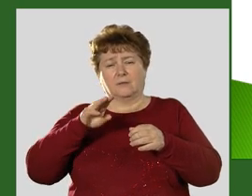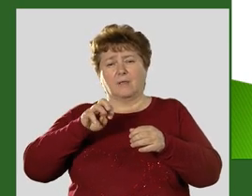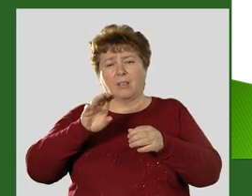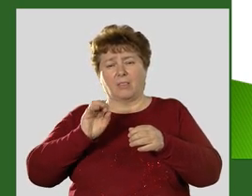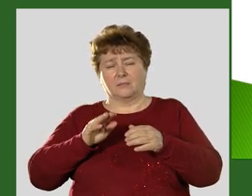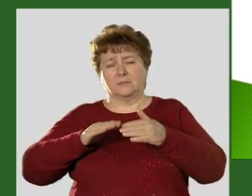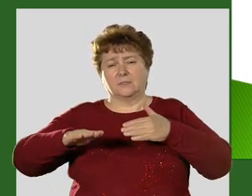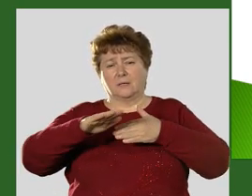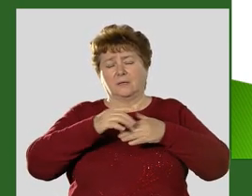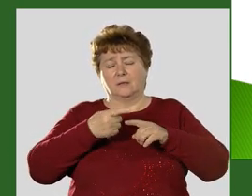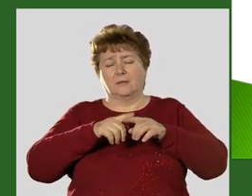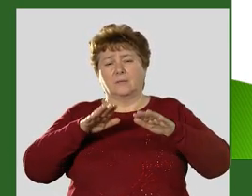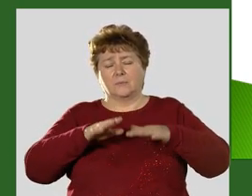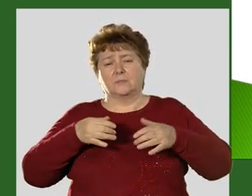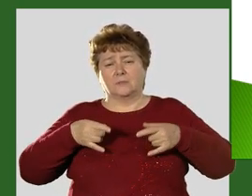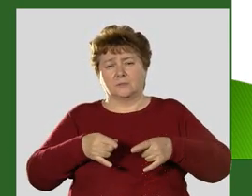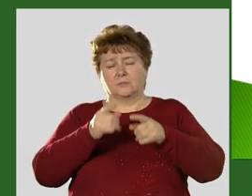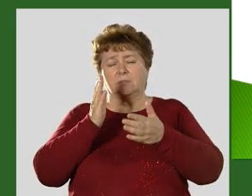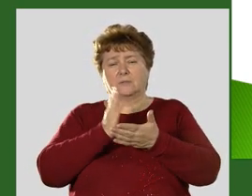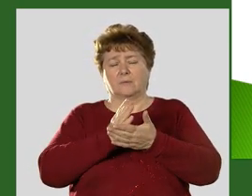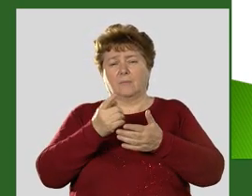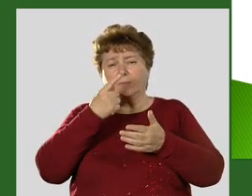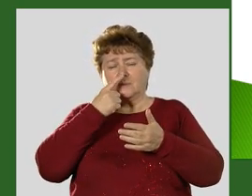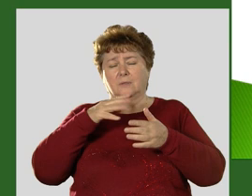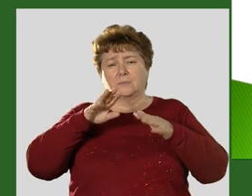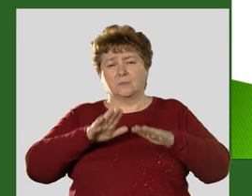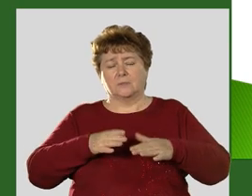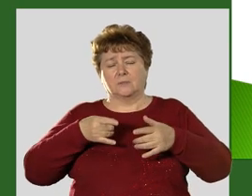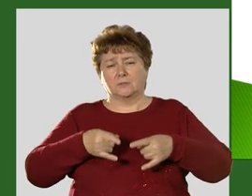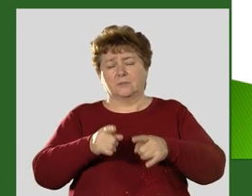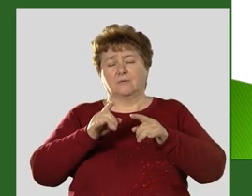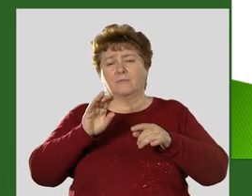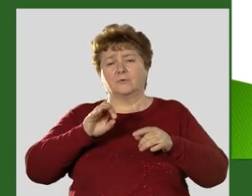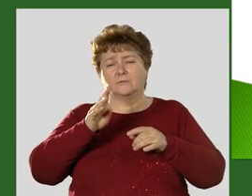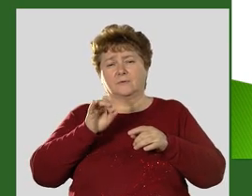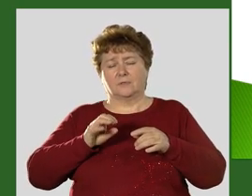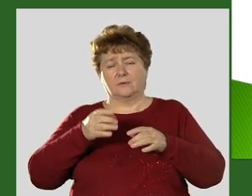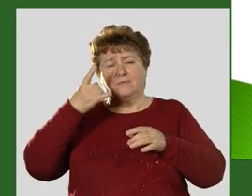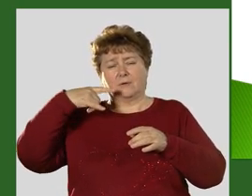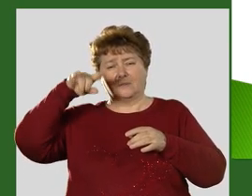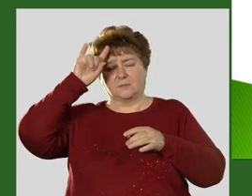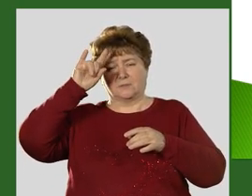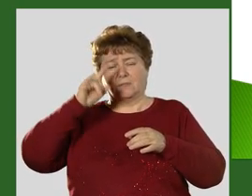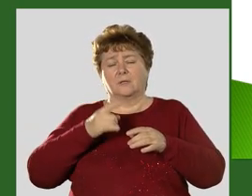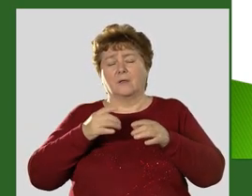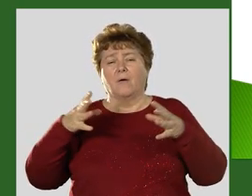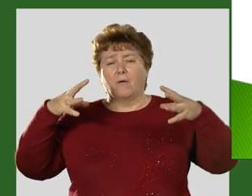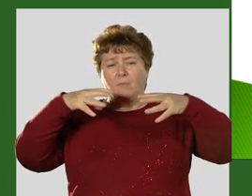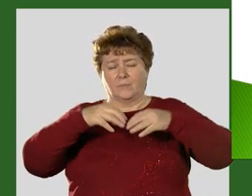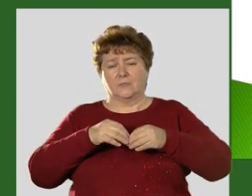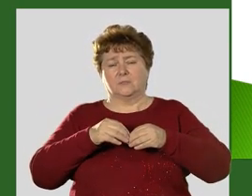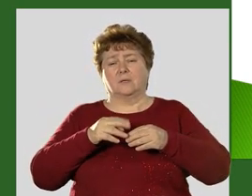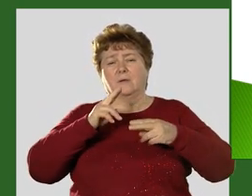Талаской долине. Это месторождение расположено вблизи с месторождением фосфоритов Казахстана. При